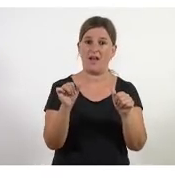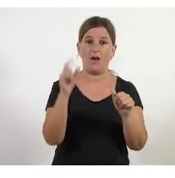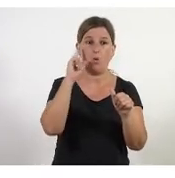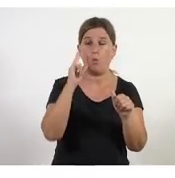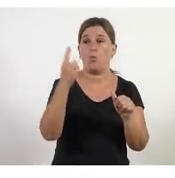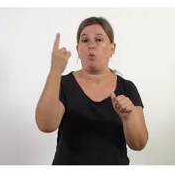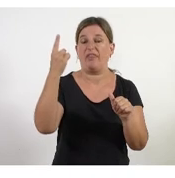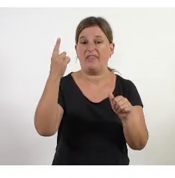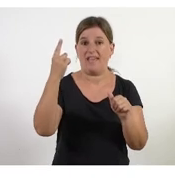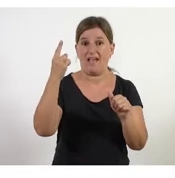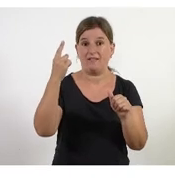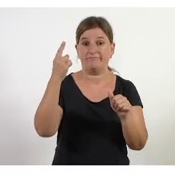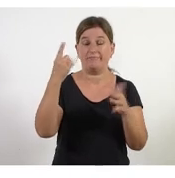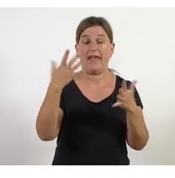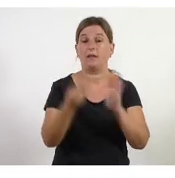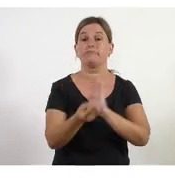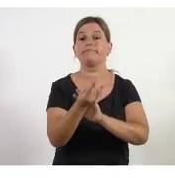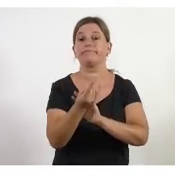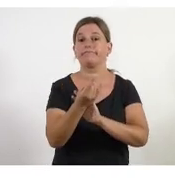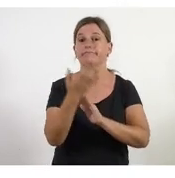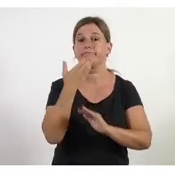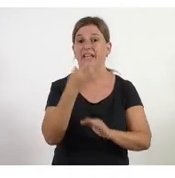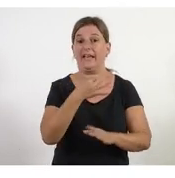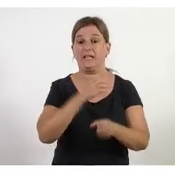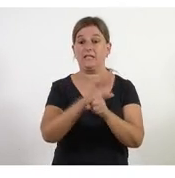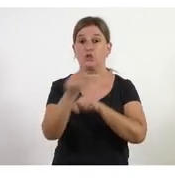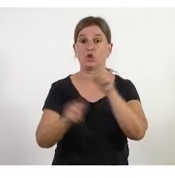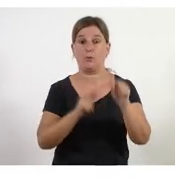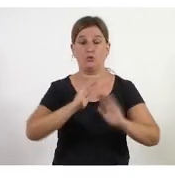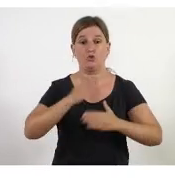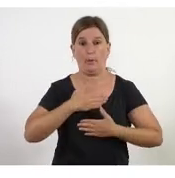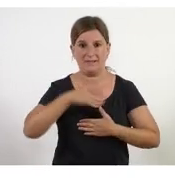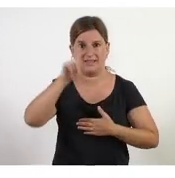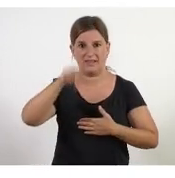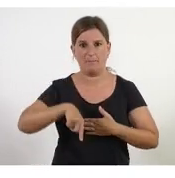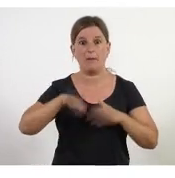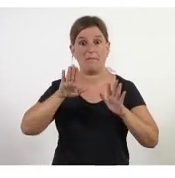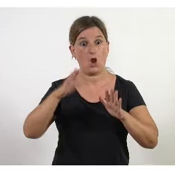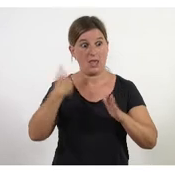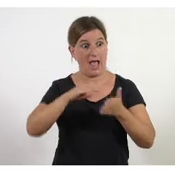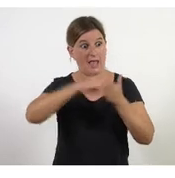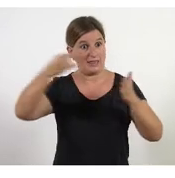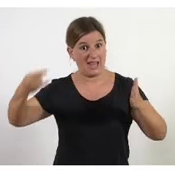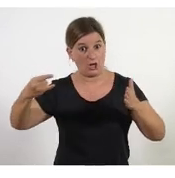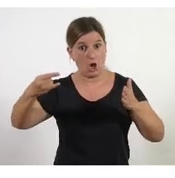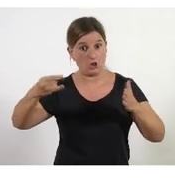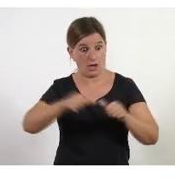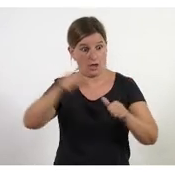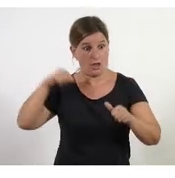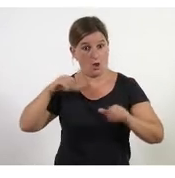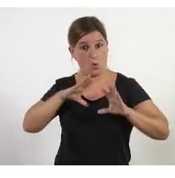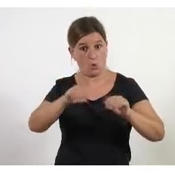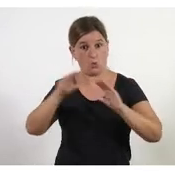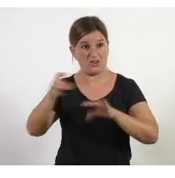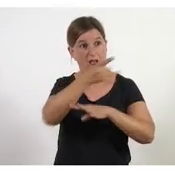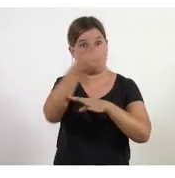també per ells ha sigut d'un dia per l'altre, però el tindre un punt tecnològic per davant de moltes